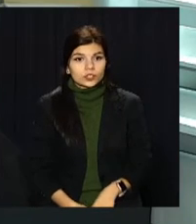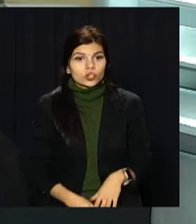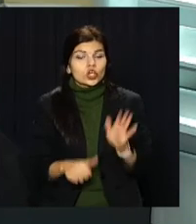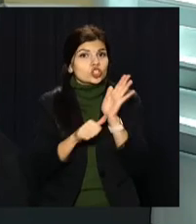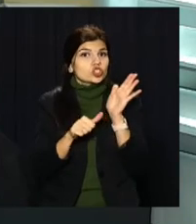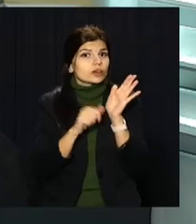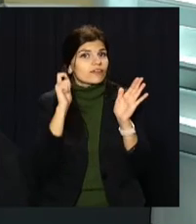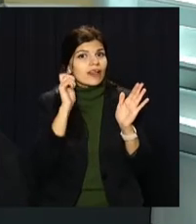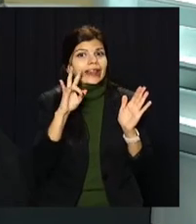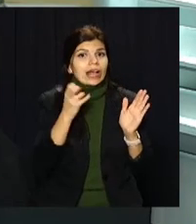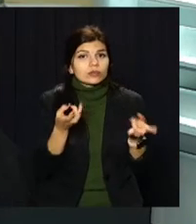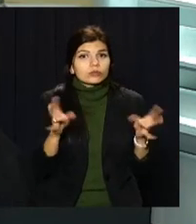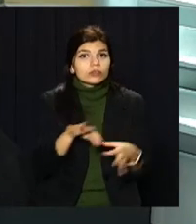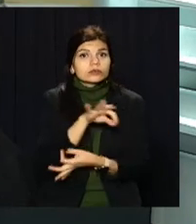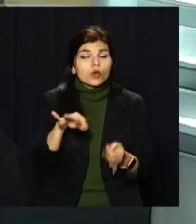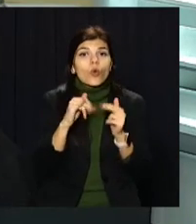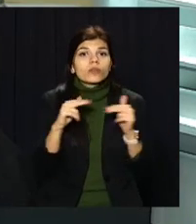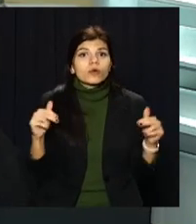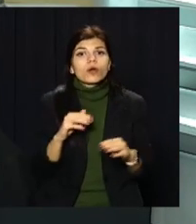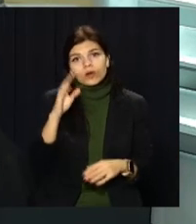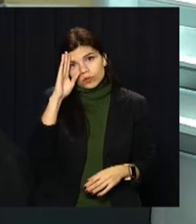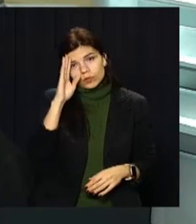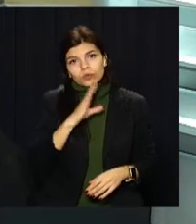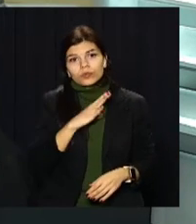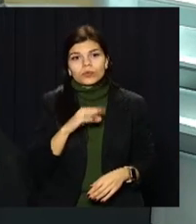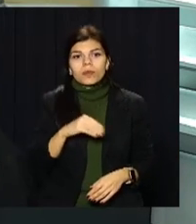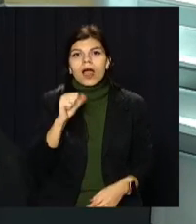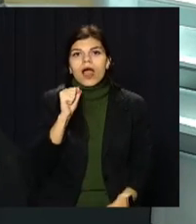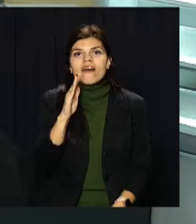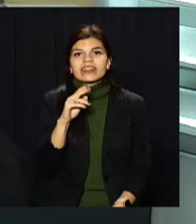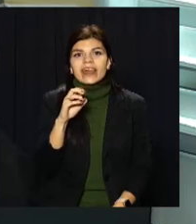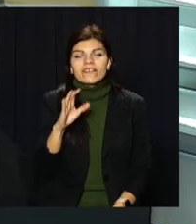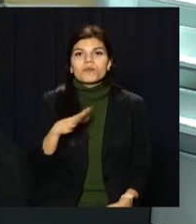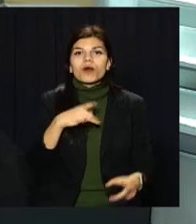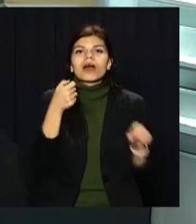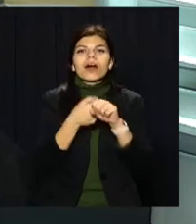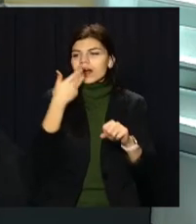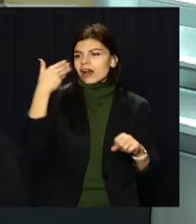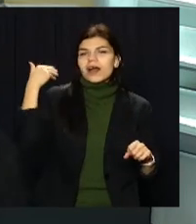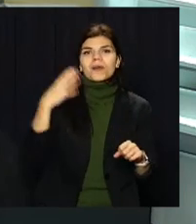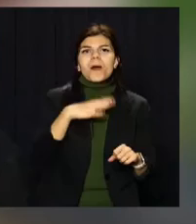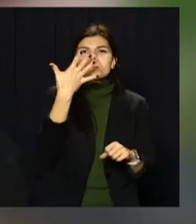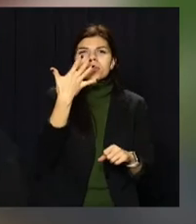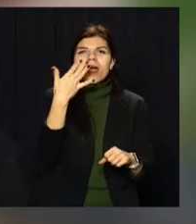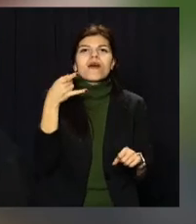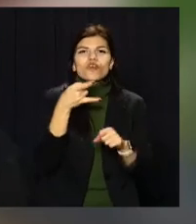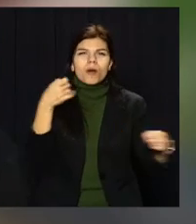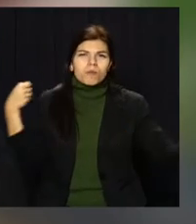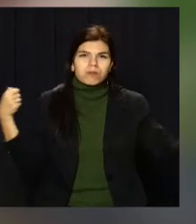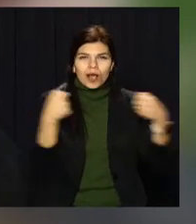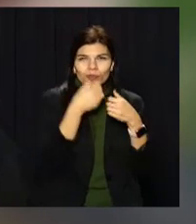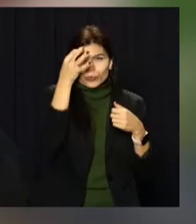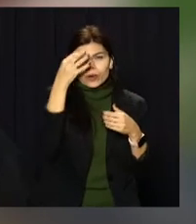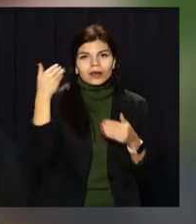Шестирічна Настя залишилася сиротою. У Дніпрі помер Максим Авдєєв, який постраждав в ДТП з 5 авто на Слобожанському